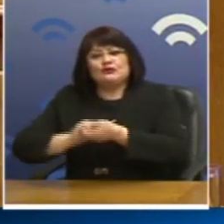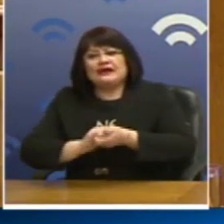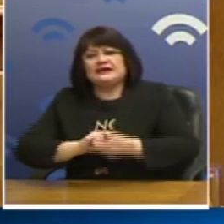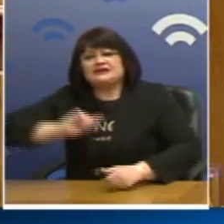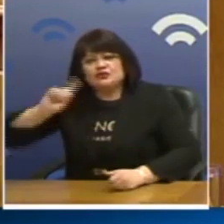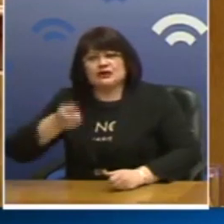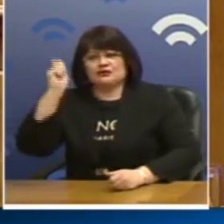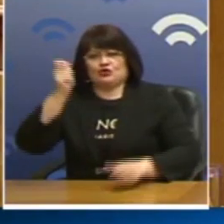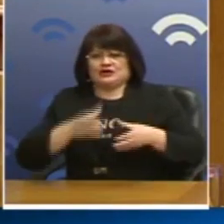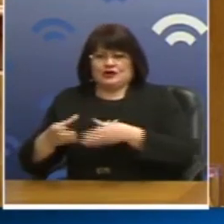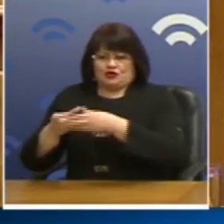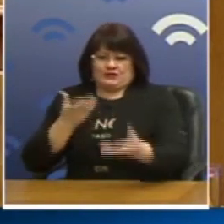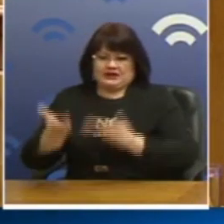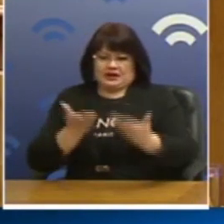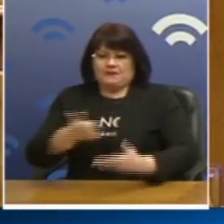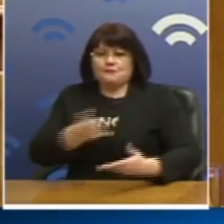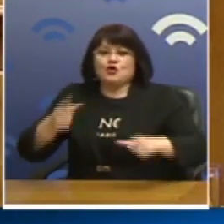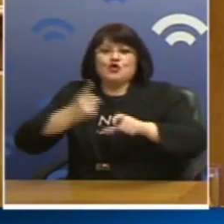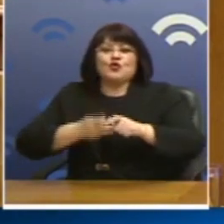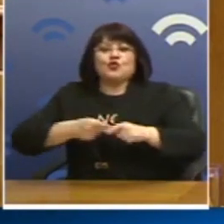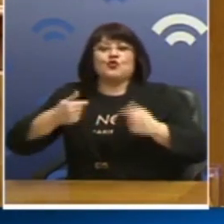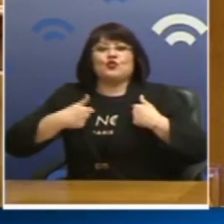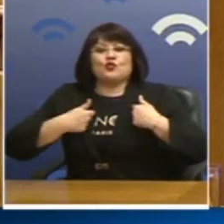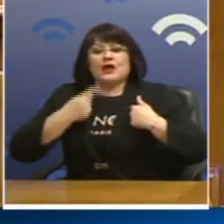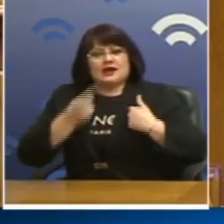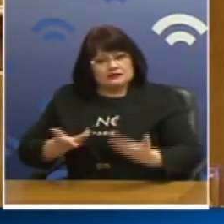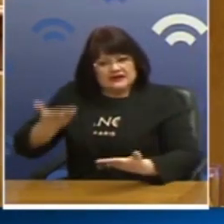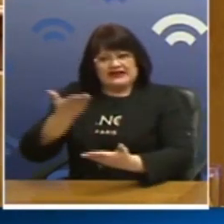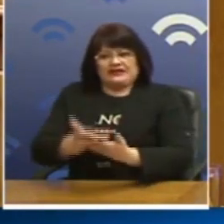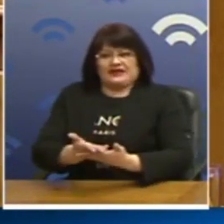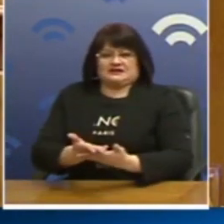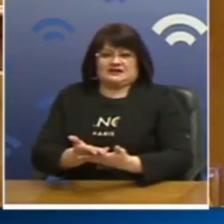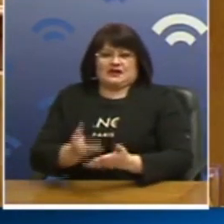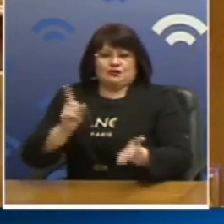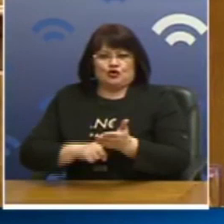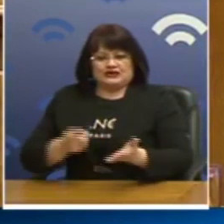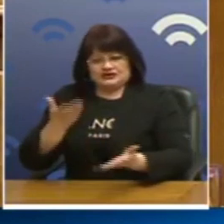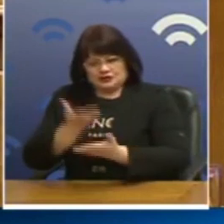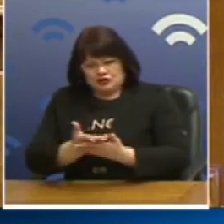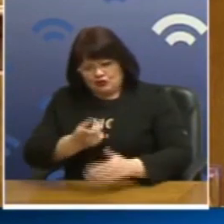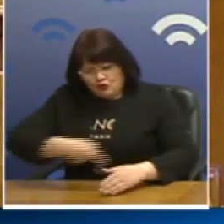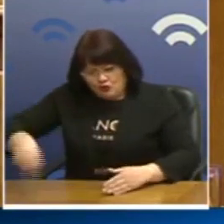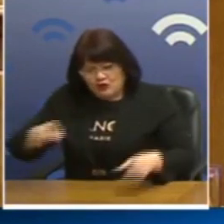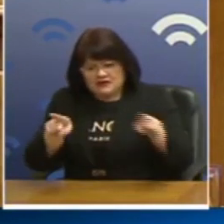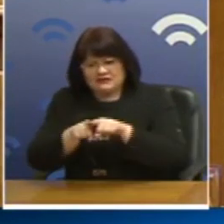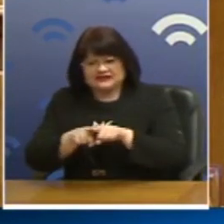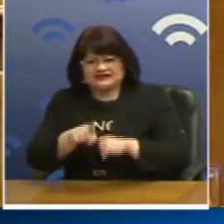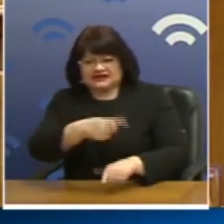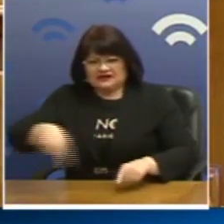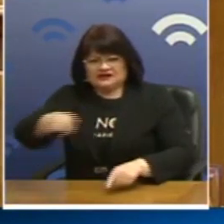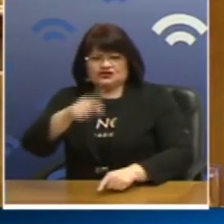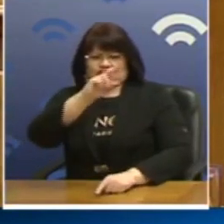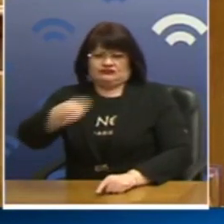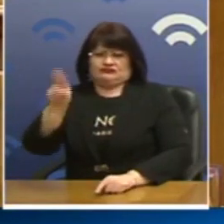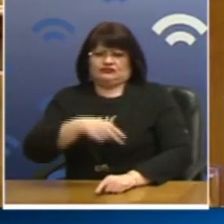Κοινοβουλίου. Μόνο το ΚΚΕ την κατέθεσε ως πρόταση νόμου και όλοι μαζί εδώ μέσα την απορρίψατε. Και όχι